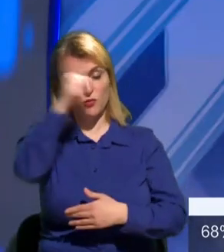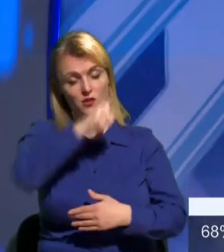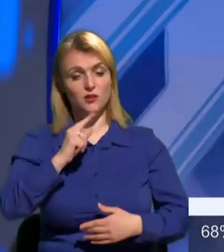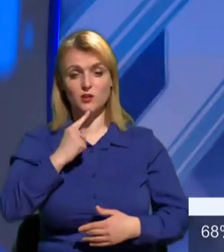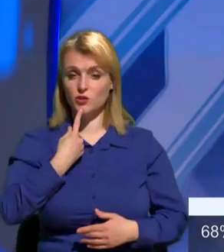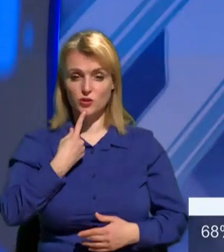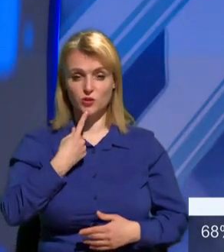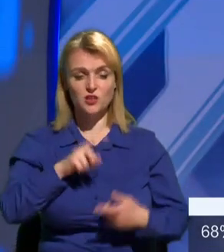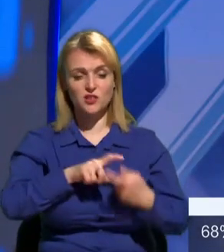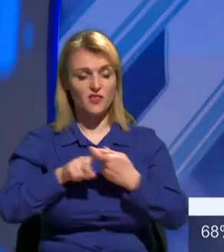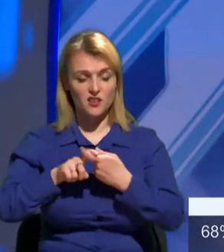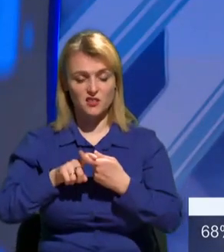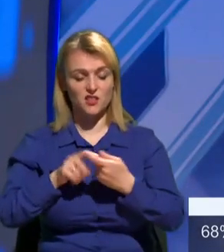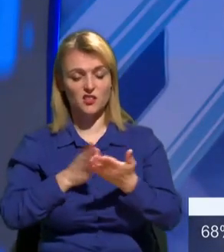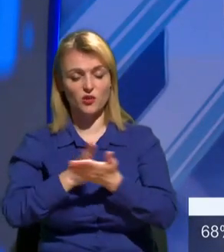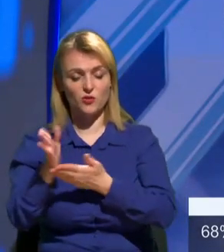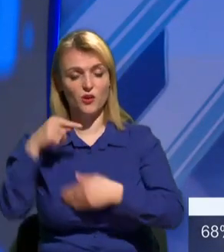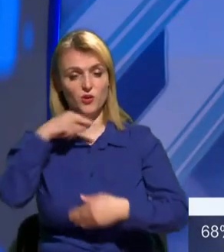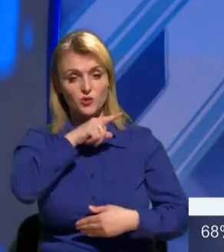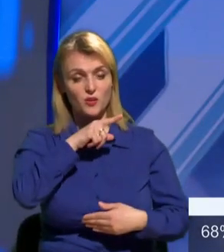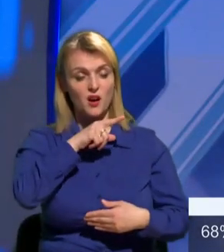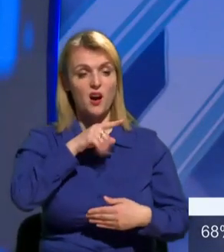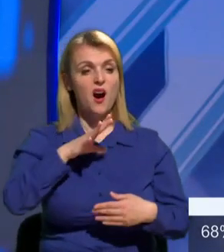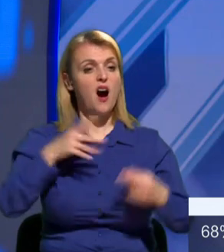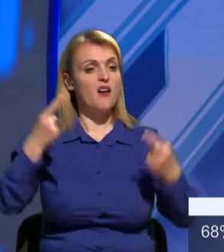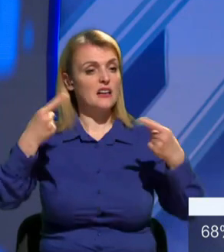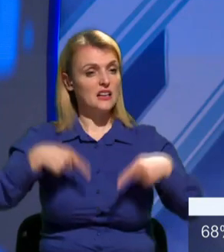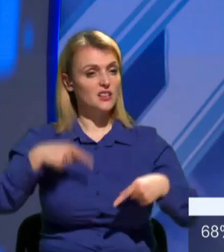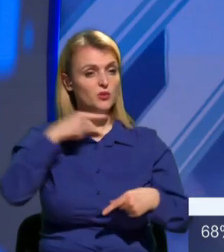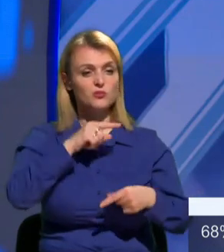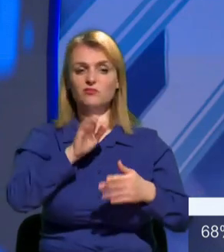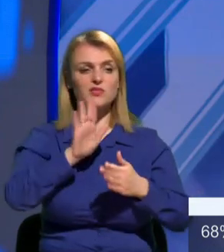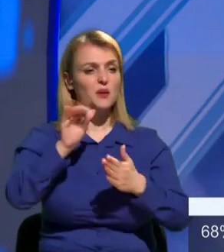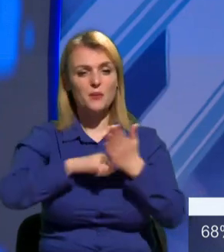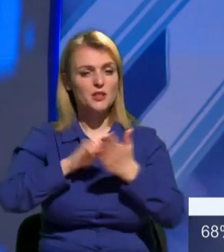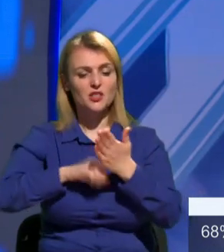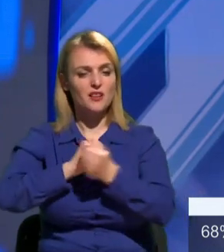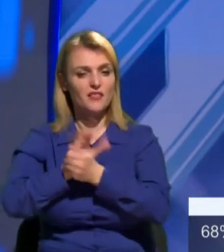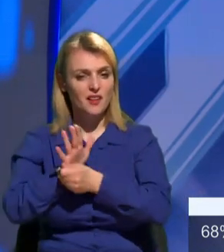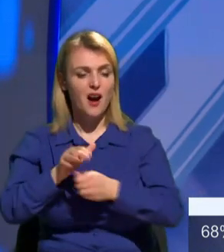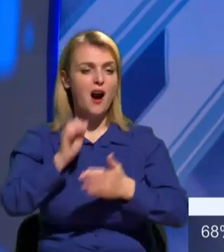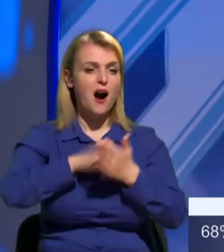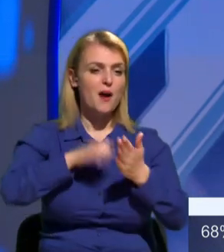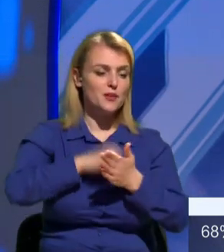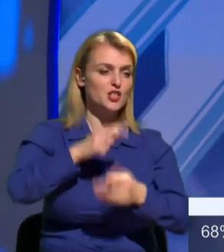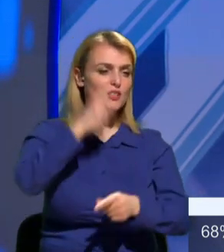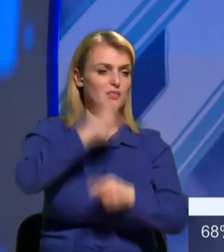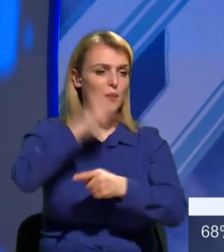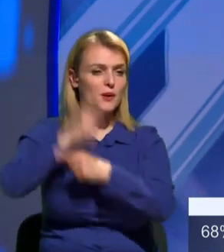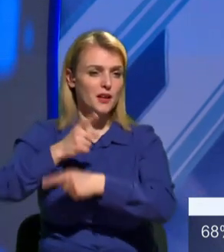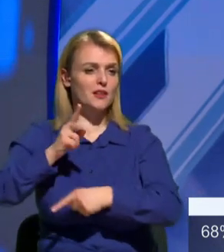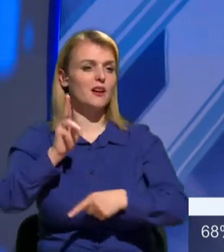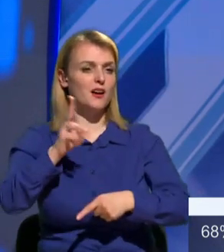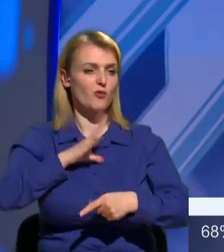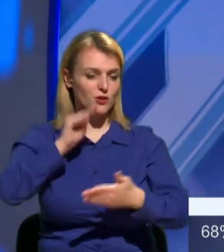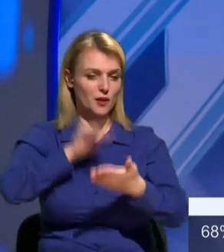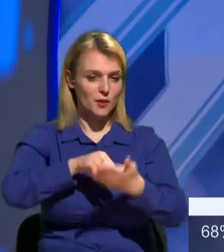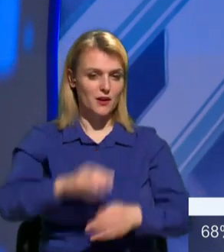vedere activității economice și criza economică nu din cauza pandemiei, dar din cauza restricțiilor administrative.